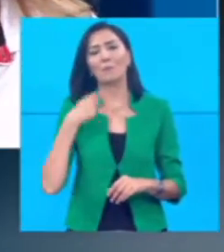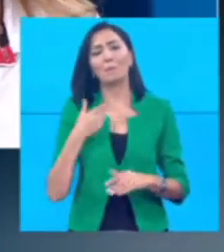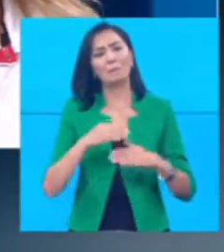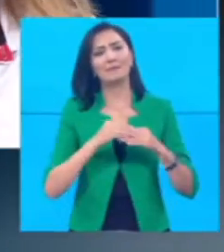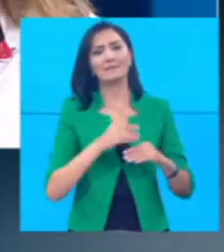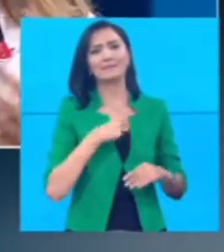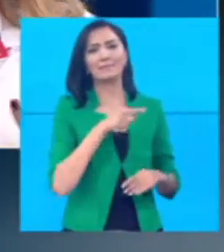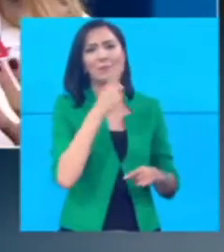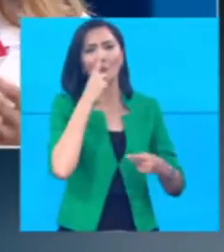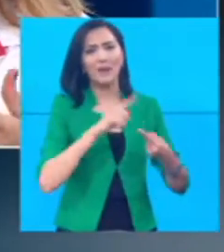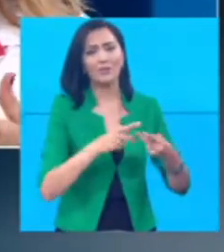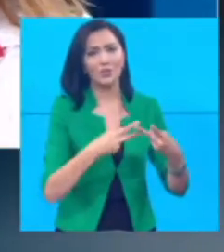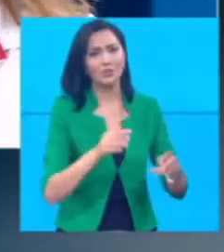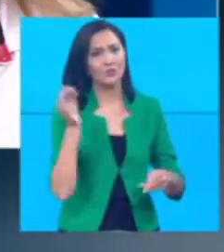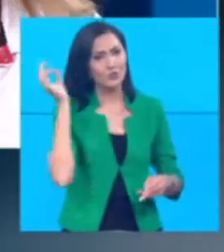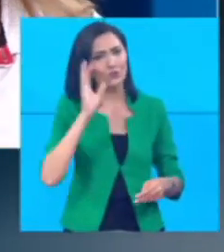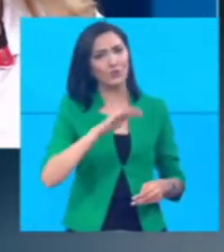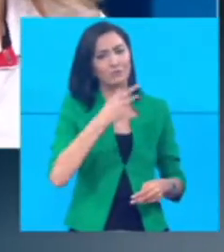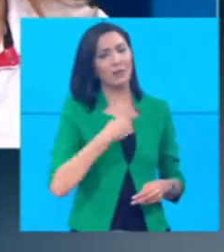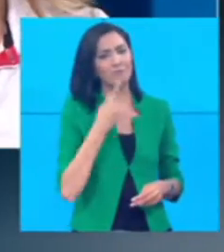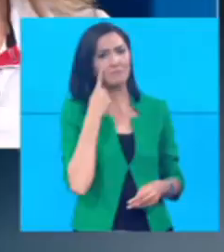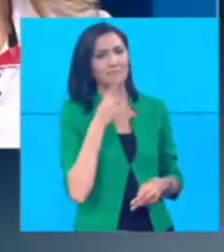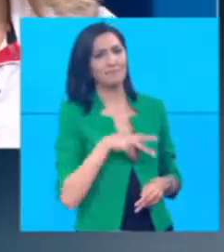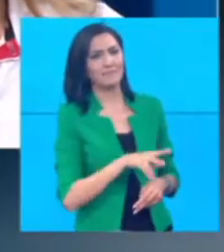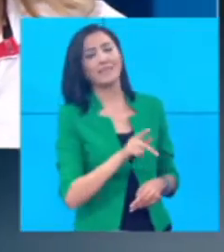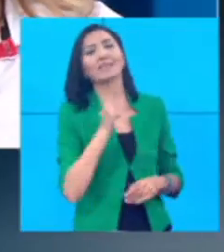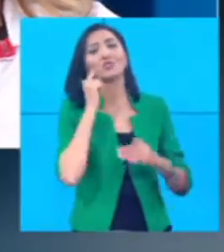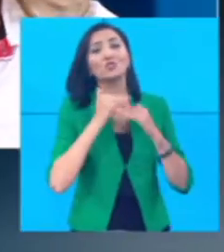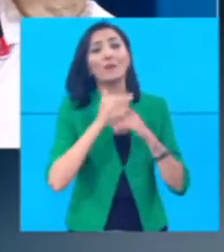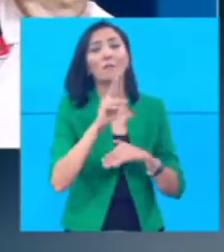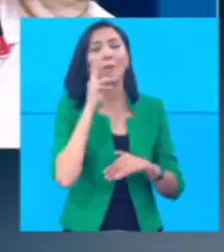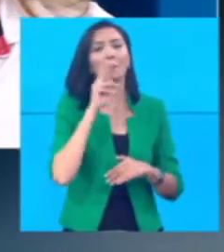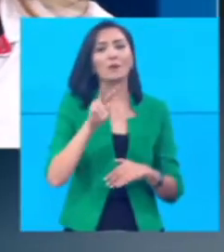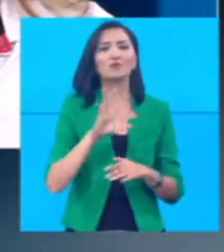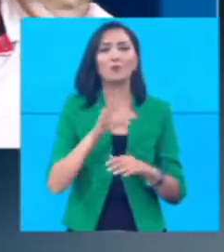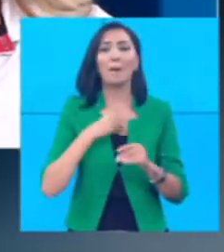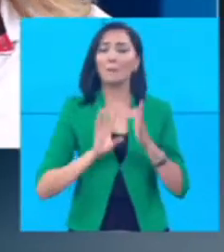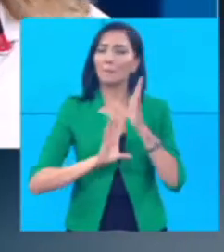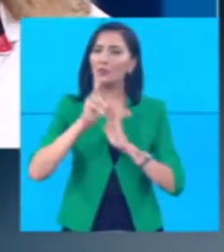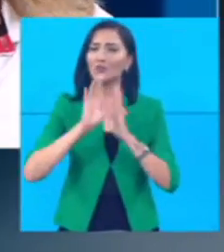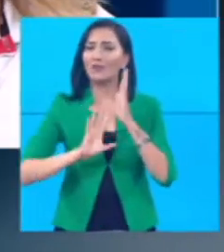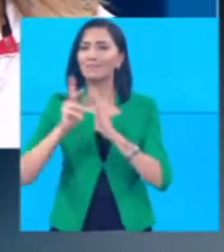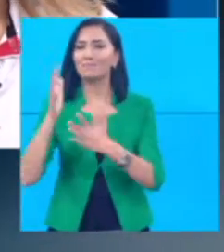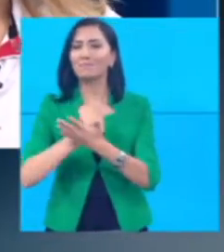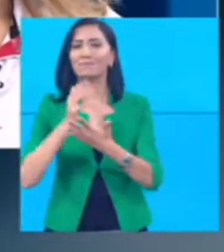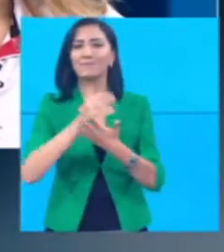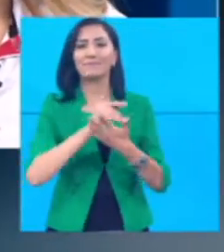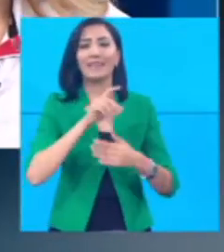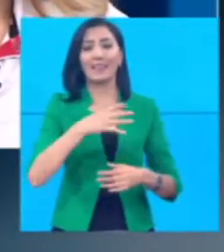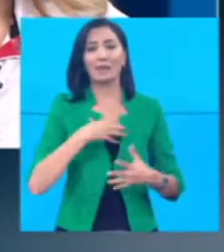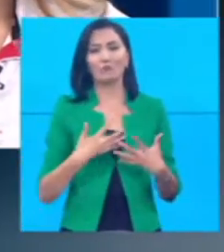oradaki biriyle tanıştım. Böyle branşın açıldığını duyduktan sonra ben yöneldim. Çevremin de bakış açısı çok iyi. Ben başarılar elde ettikçe daha